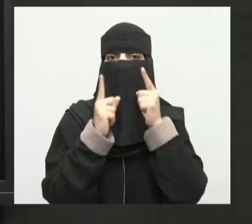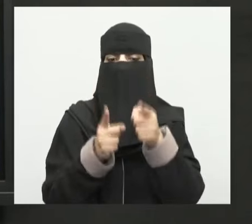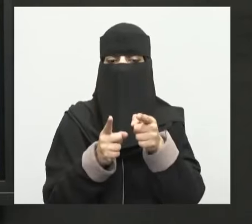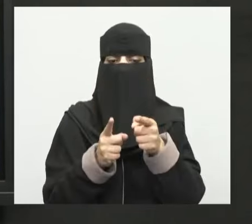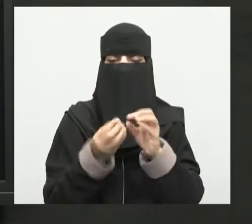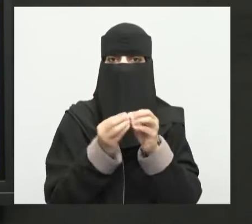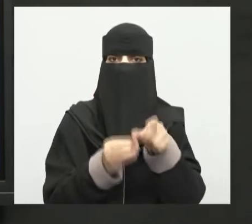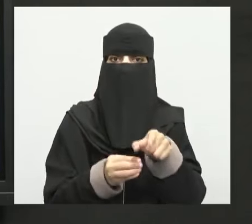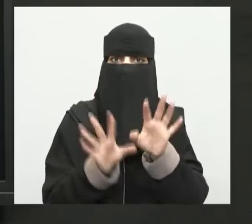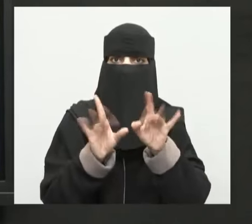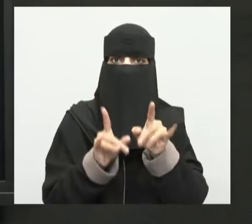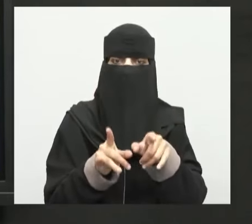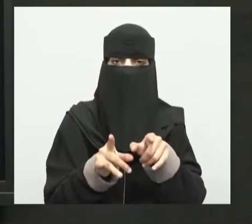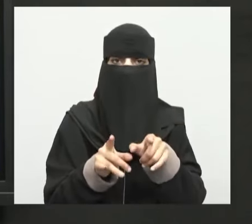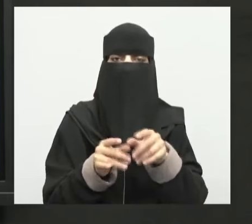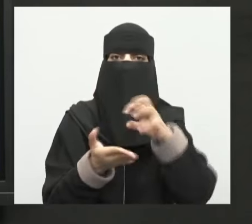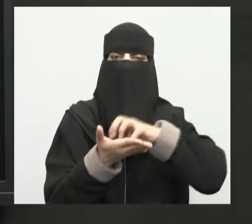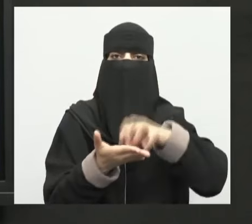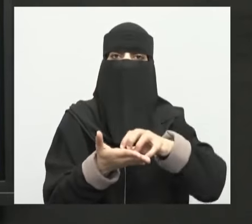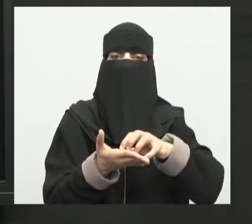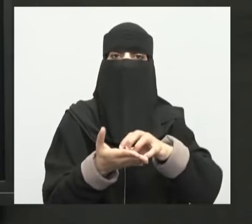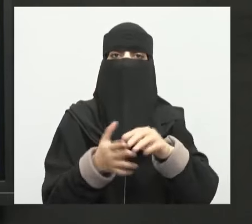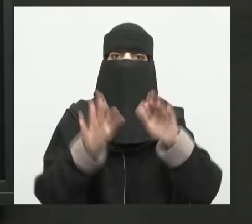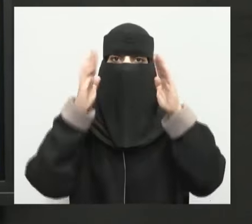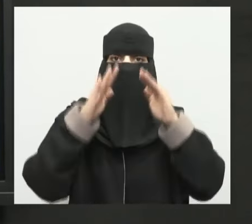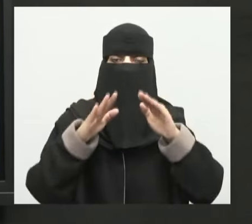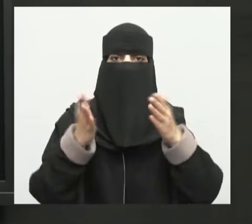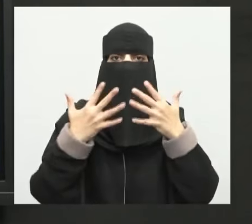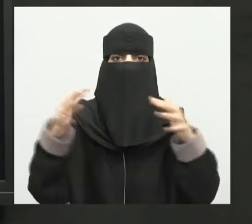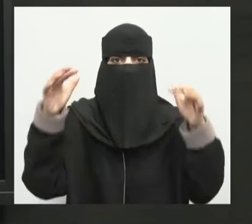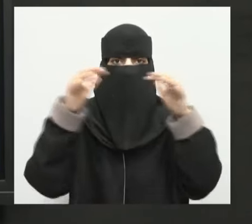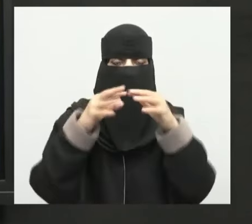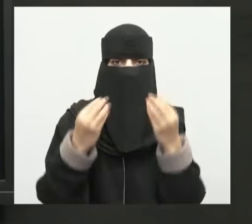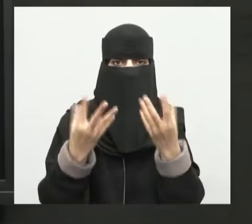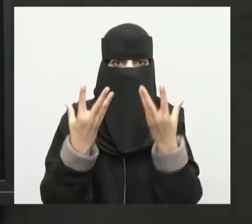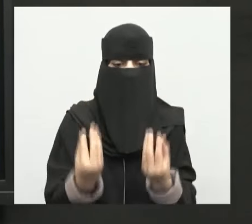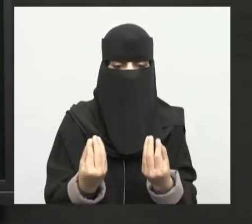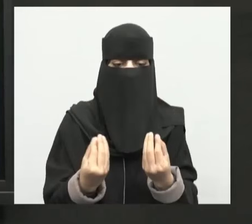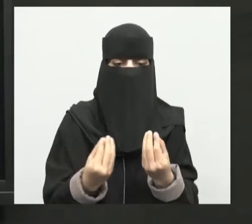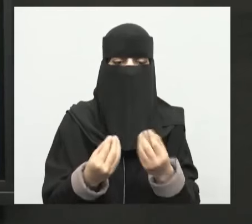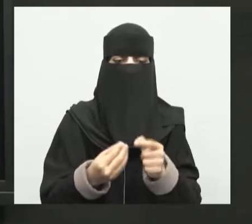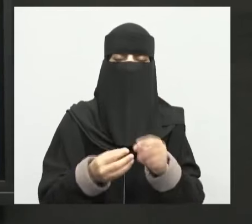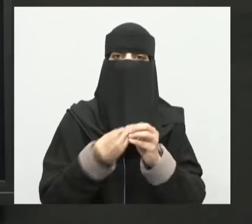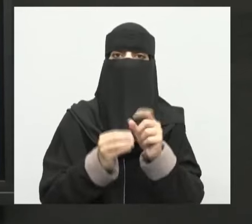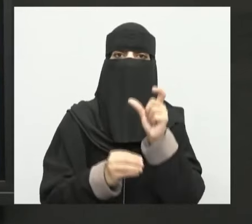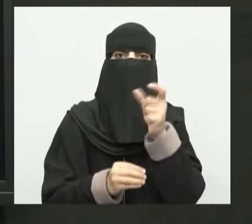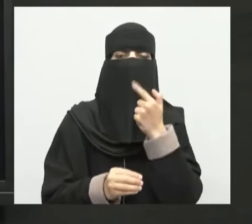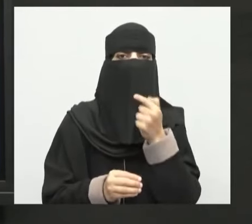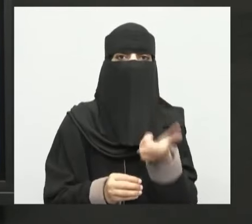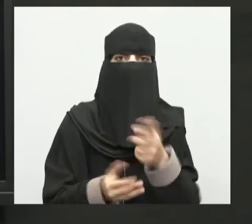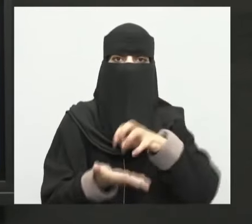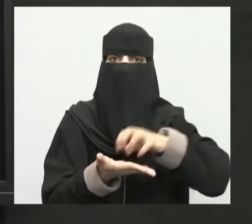ويشير اللون الاخضر الى المناطق المعتدله ويشير اللون الاحمر الى